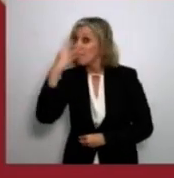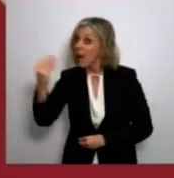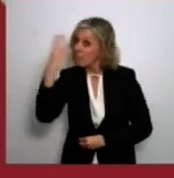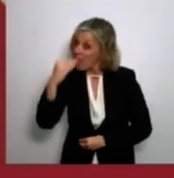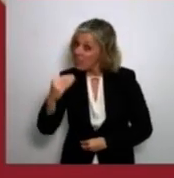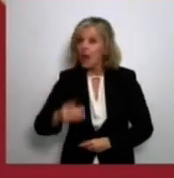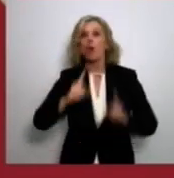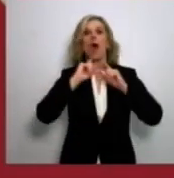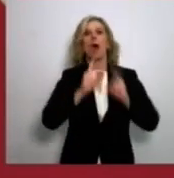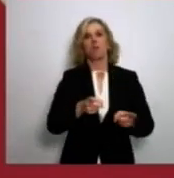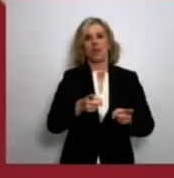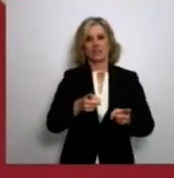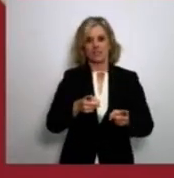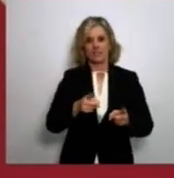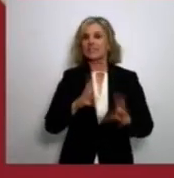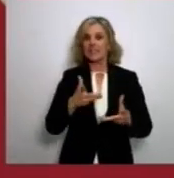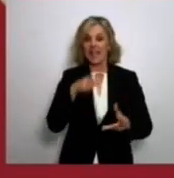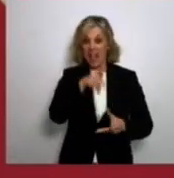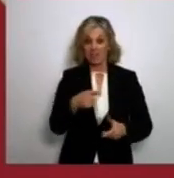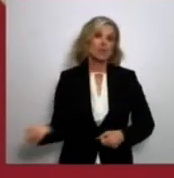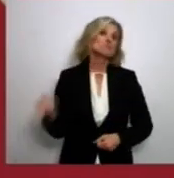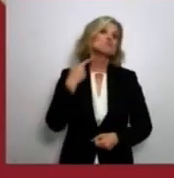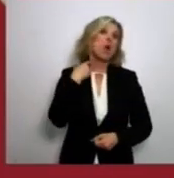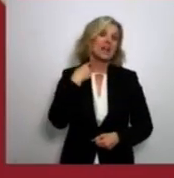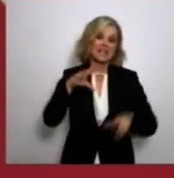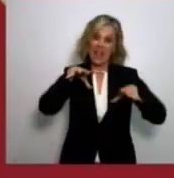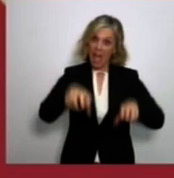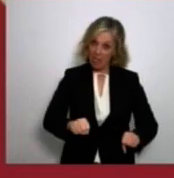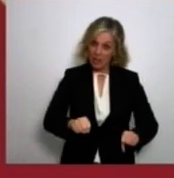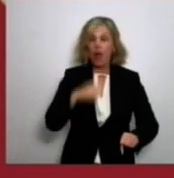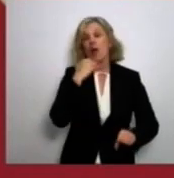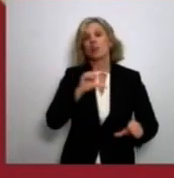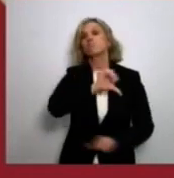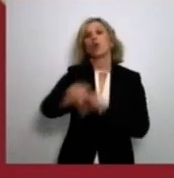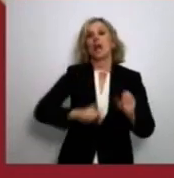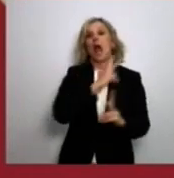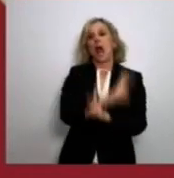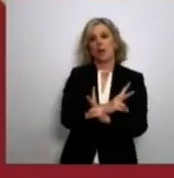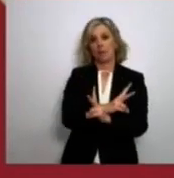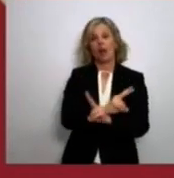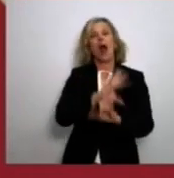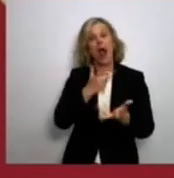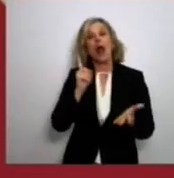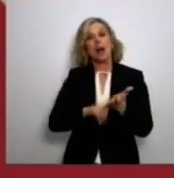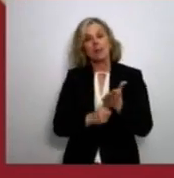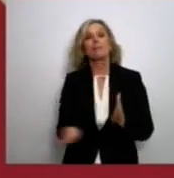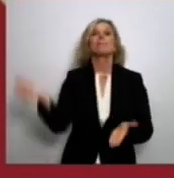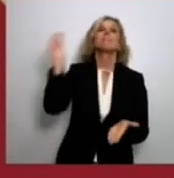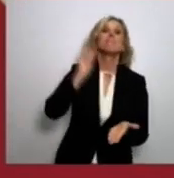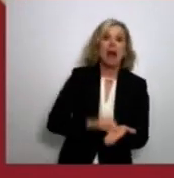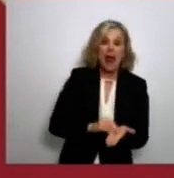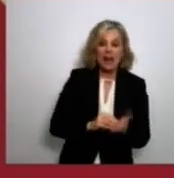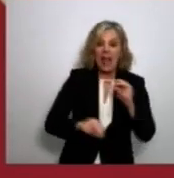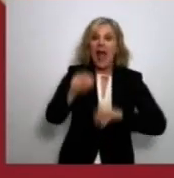δεν θα αναπληρωθεί από αντικαταστάτη, αλλά θα πάει σε εκλογές στην περιφέρεια που έβαζε βουλευτής ο